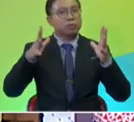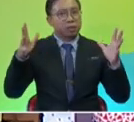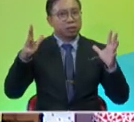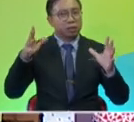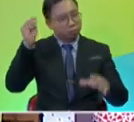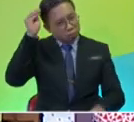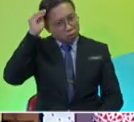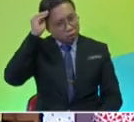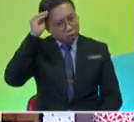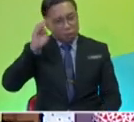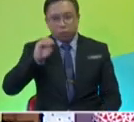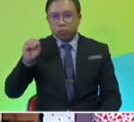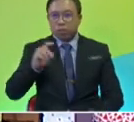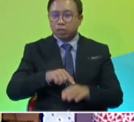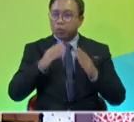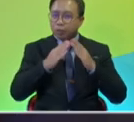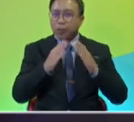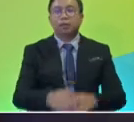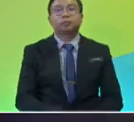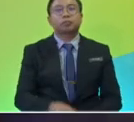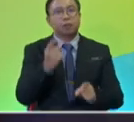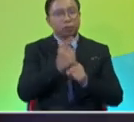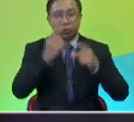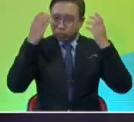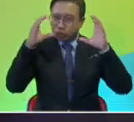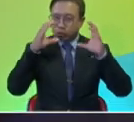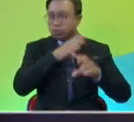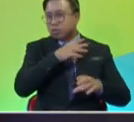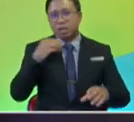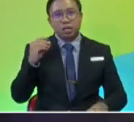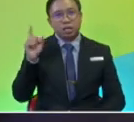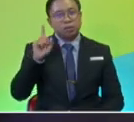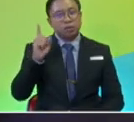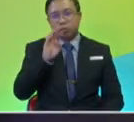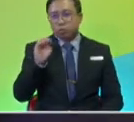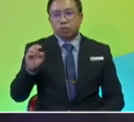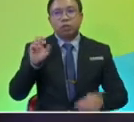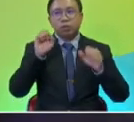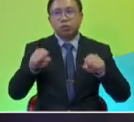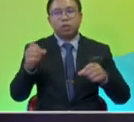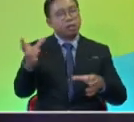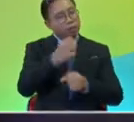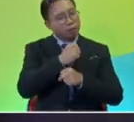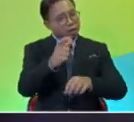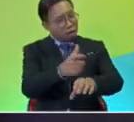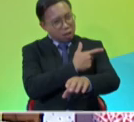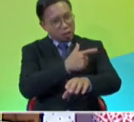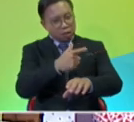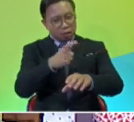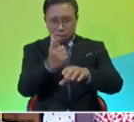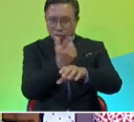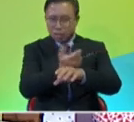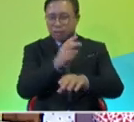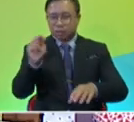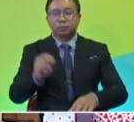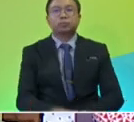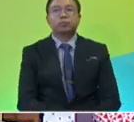Minda murid-murid dekat rumah sana betul Cikgu Dan di manakah murid-murid kita Boleh dapatkan latihan pengukuhan ha